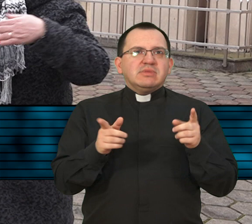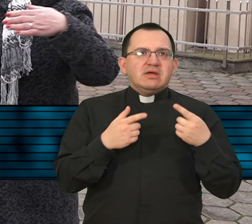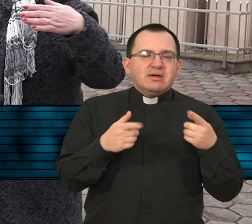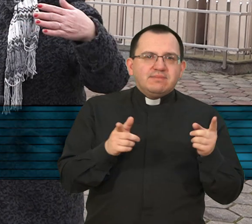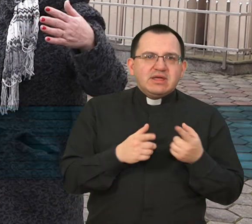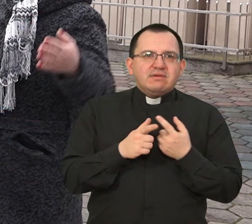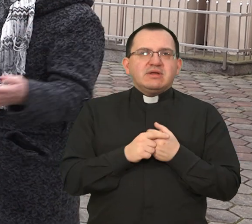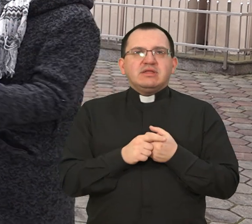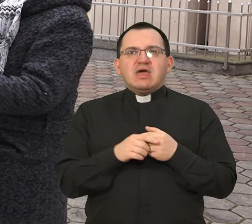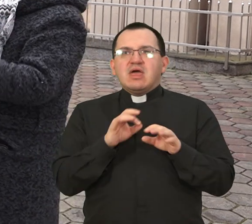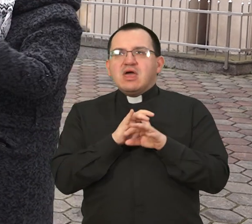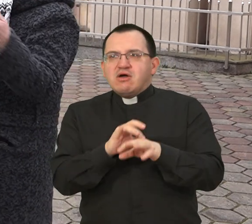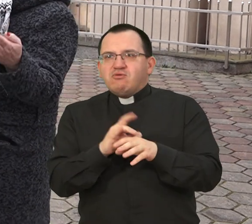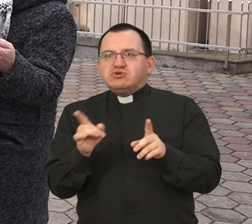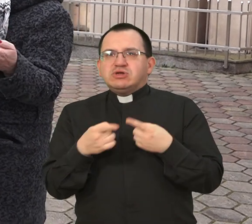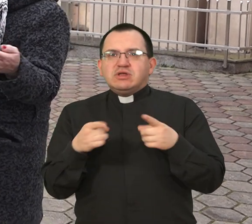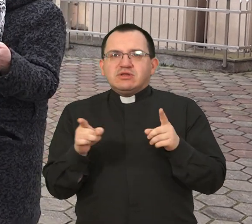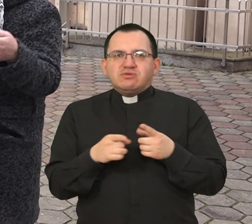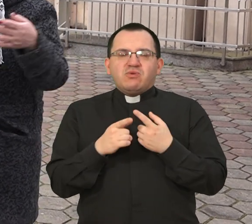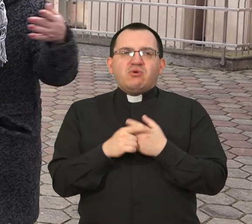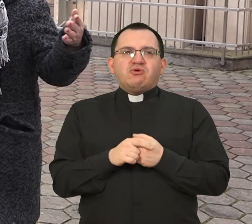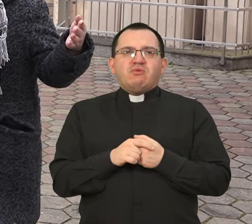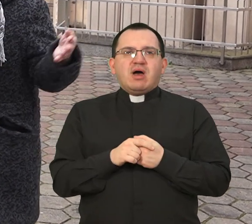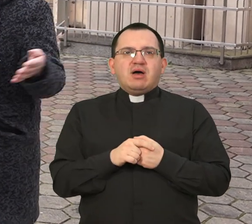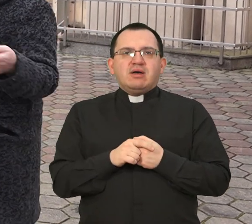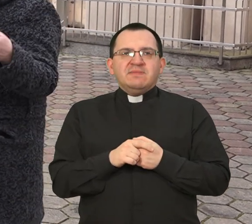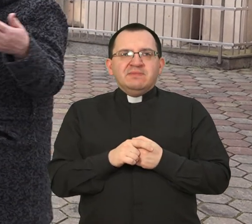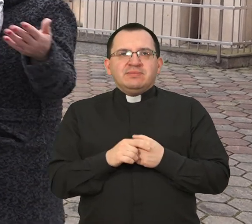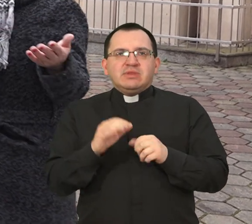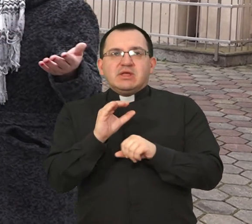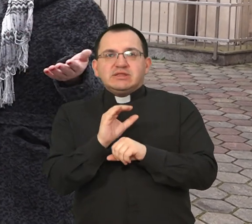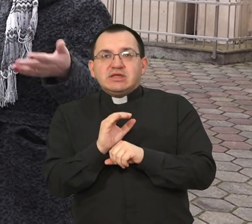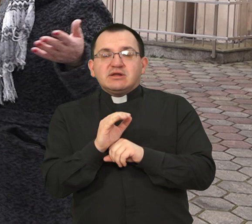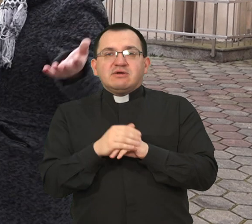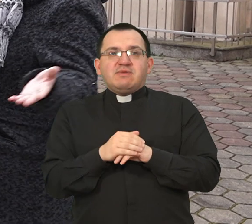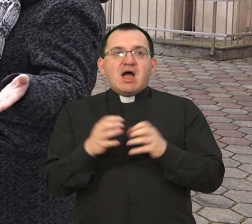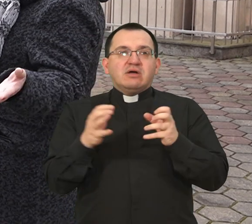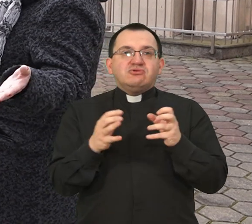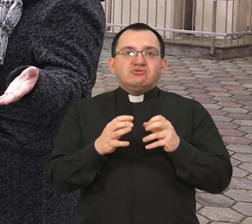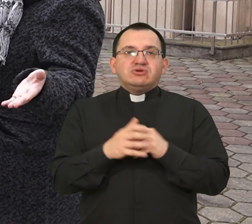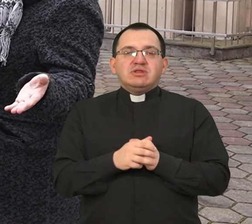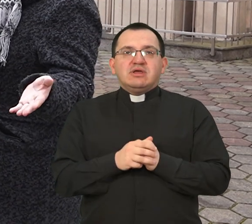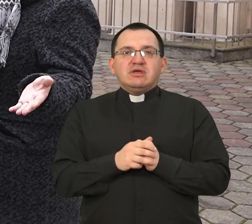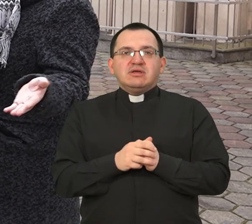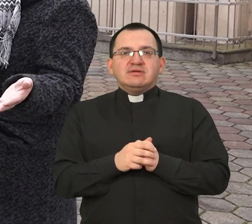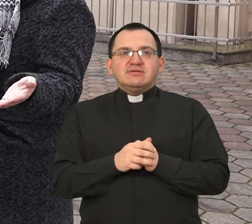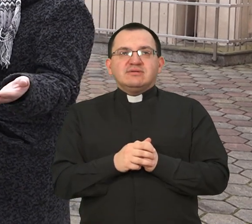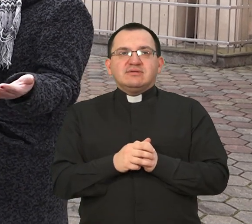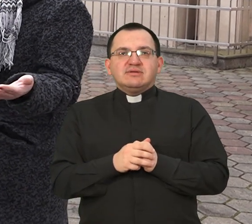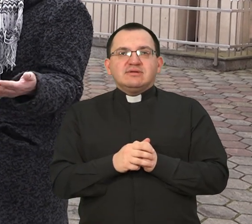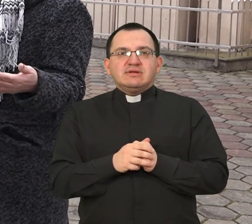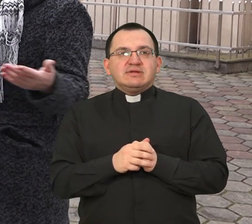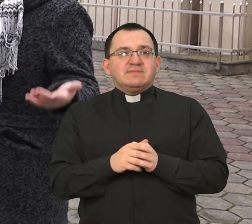pjevanja, vođenja zborova, tih zborova u crkvi, druženja.